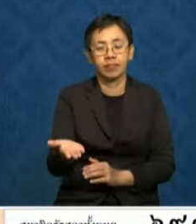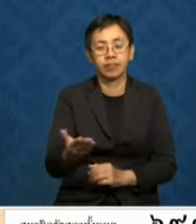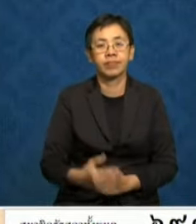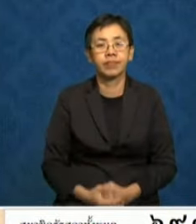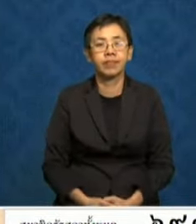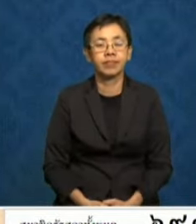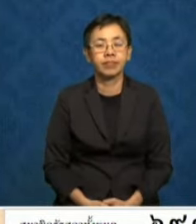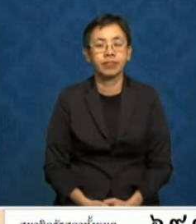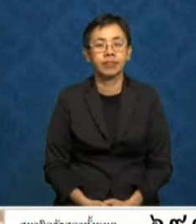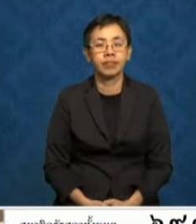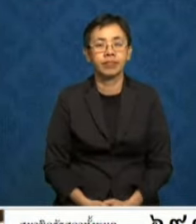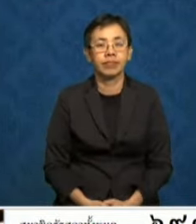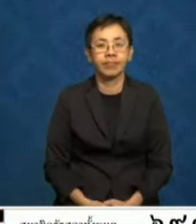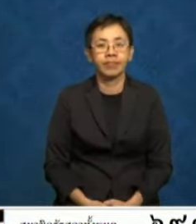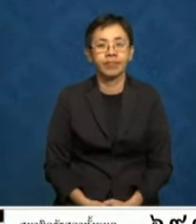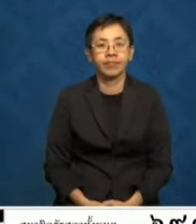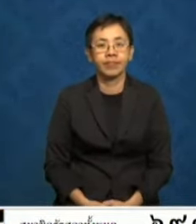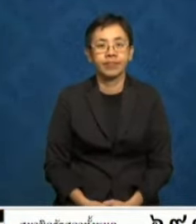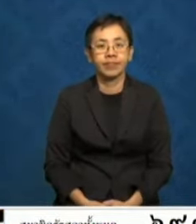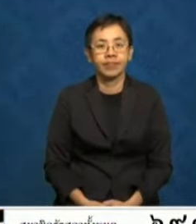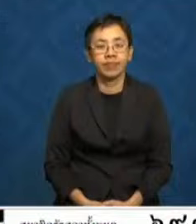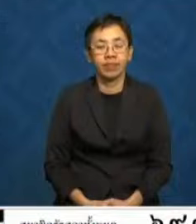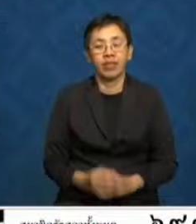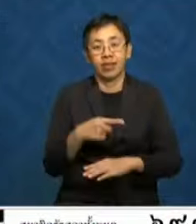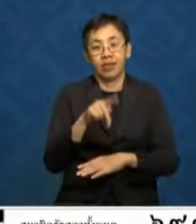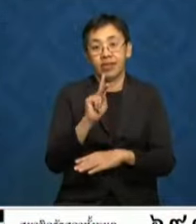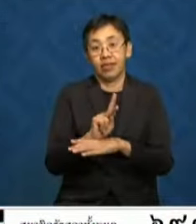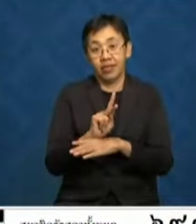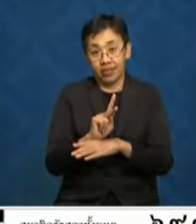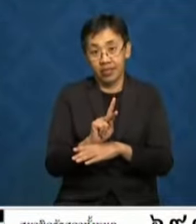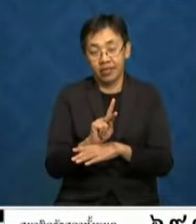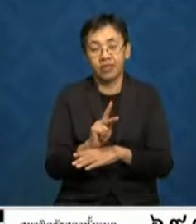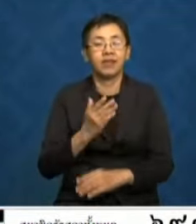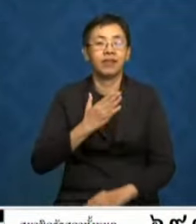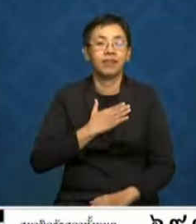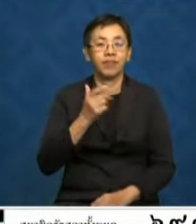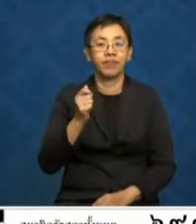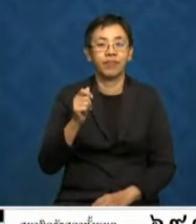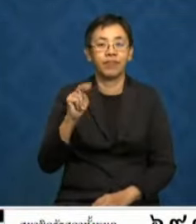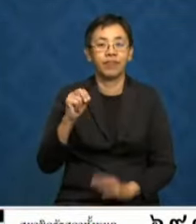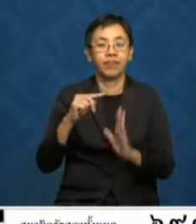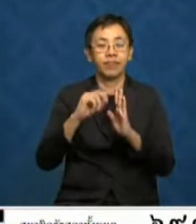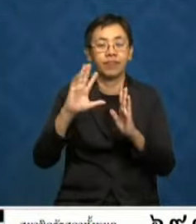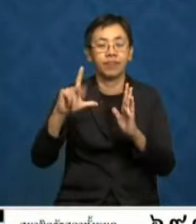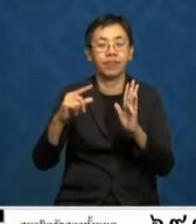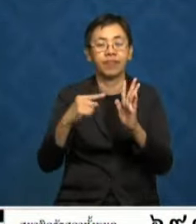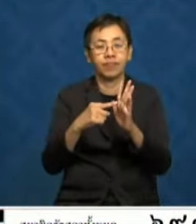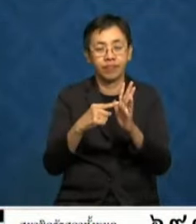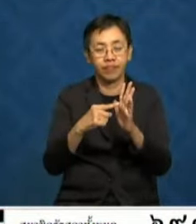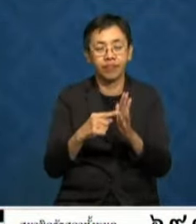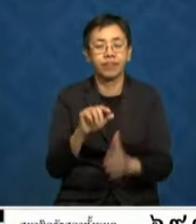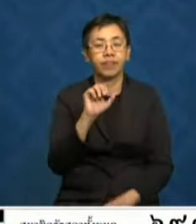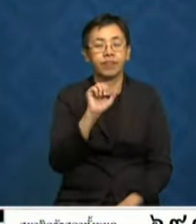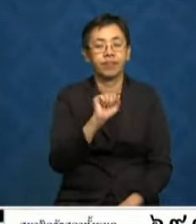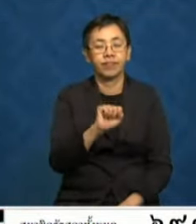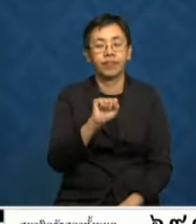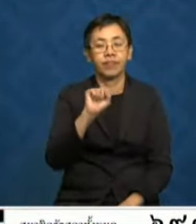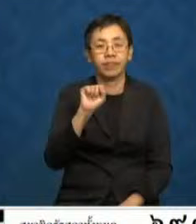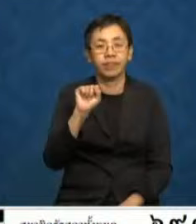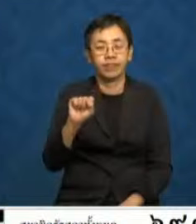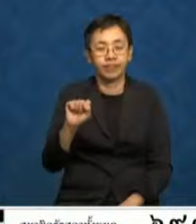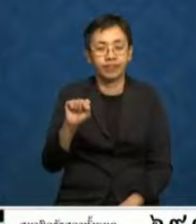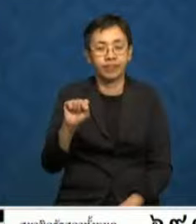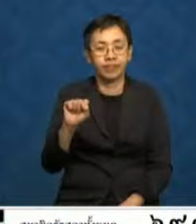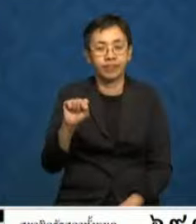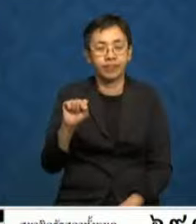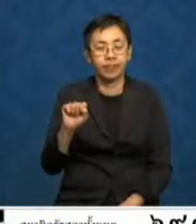ครับ เรียนท่านประธานสภาที่เคารพผมอนุชาบุรพาชัยศรีสมาชิกผู้แทนราษ